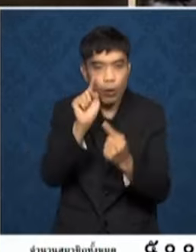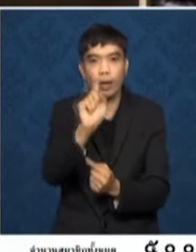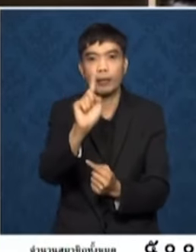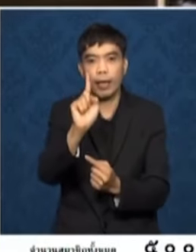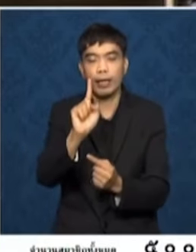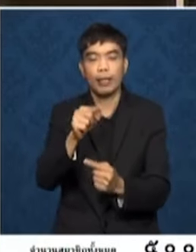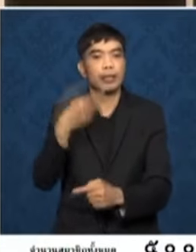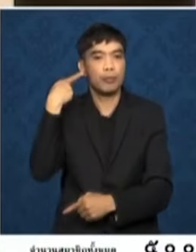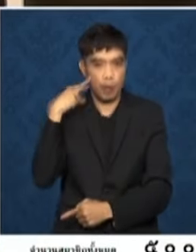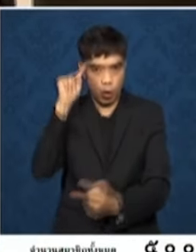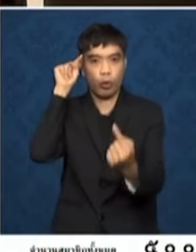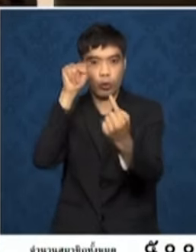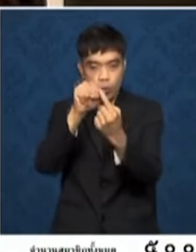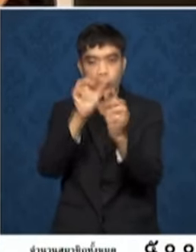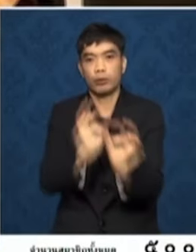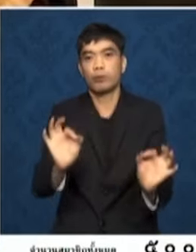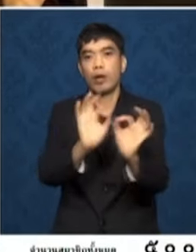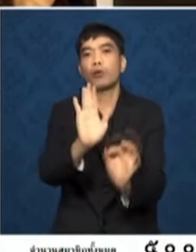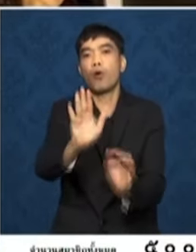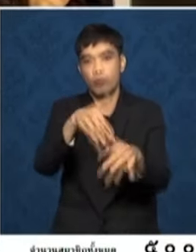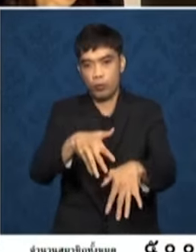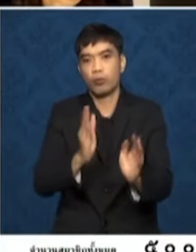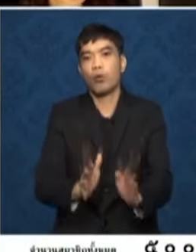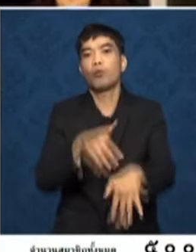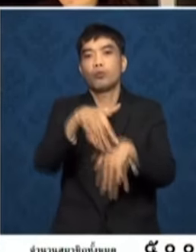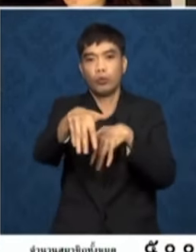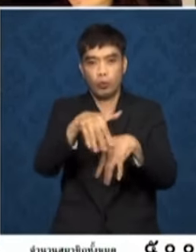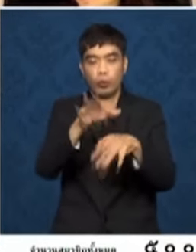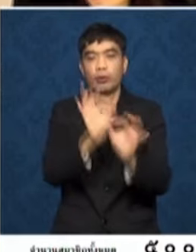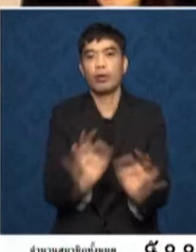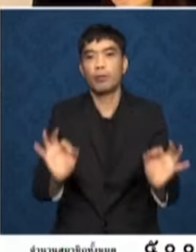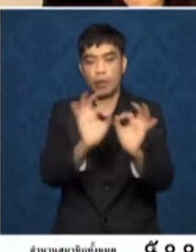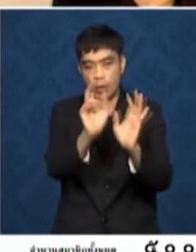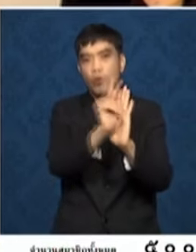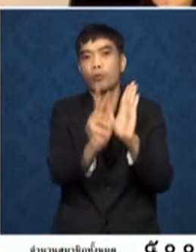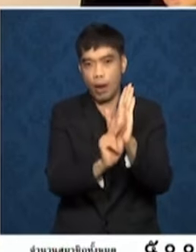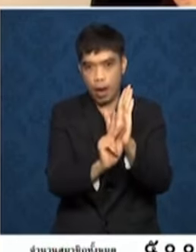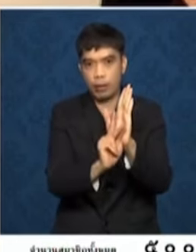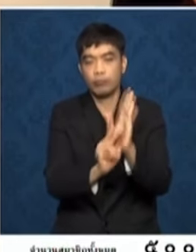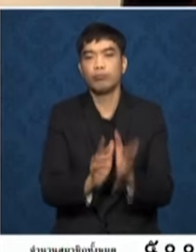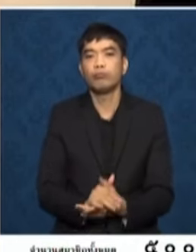ดยยประโชนของประชาชน์และความตกต้องตามพระปivelหดของกฎหมายเป็สงสำคัญ